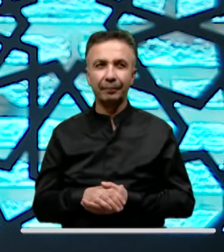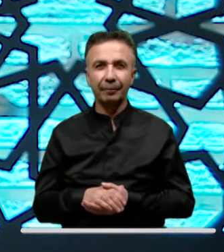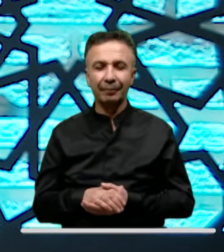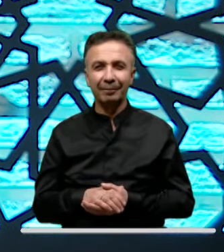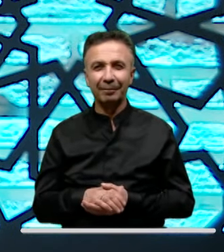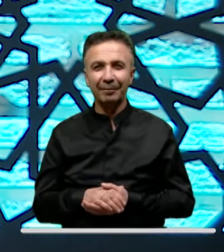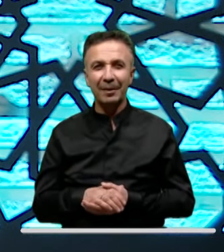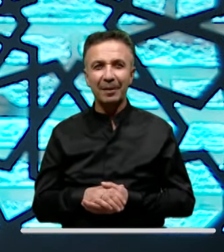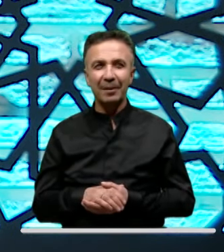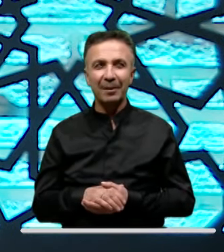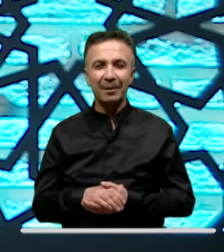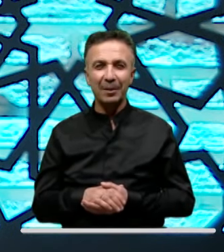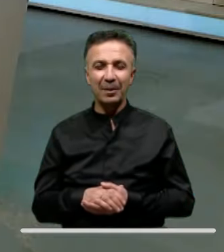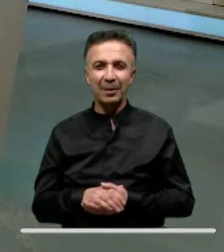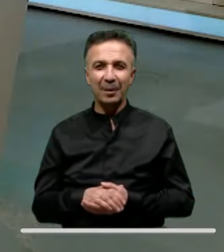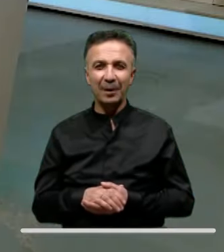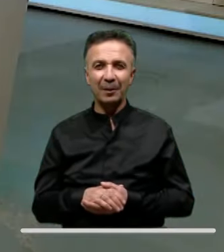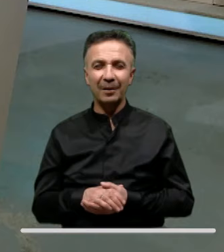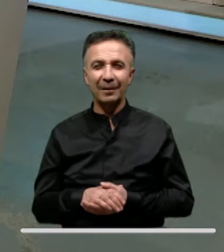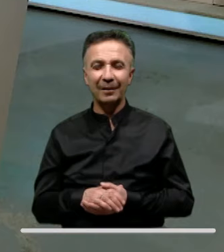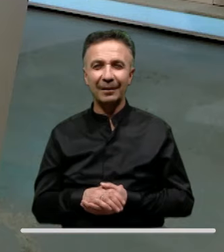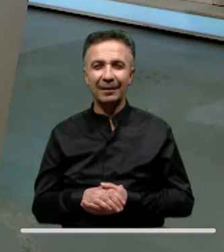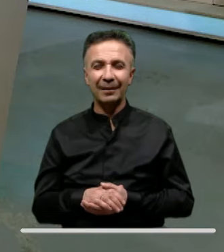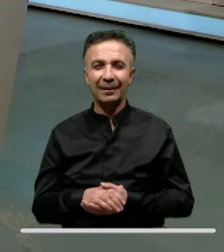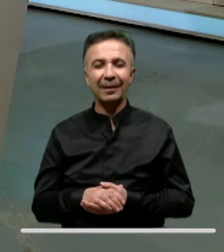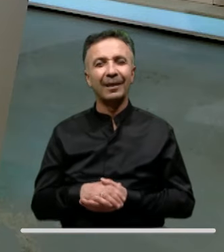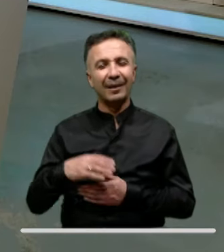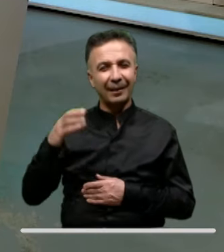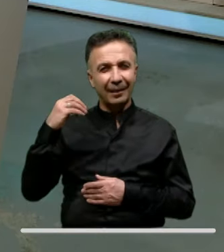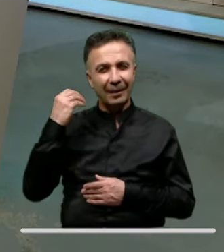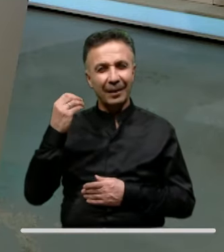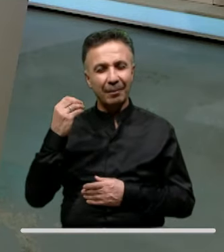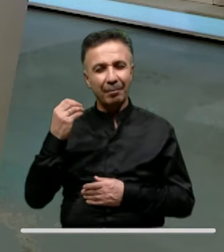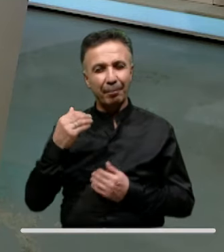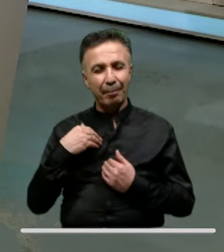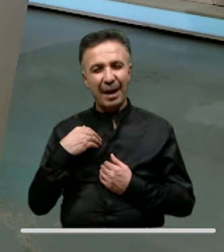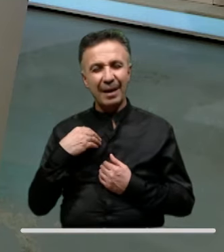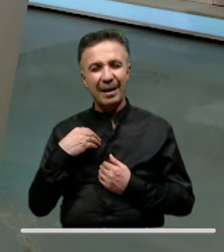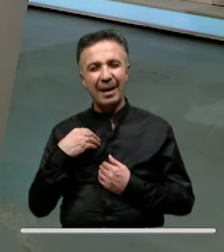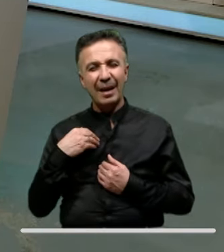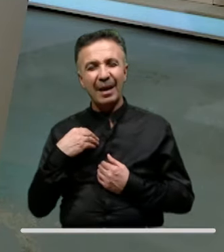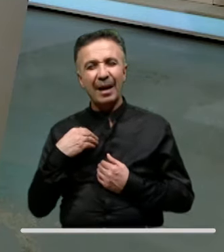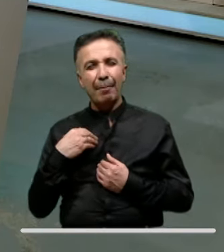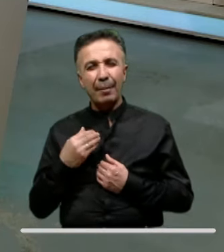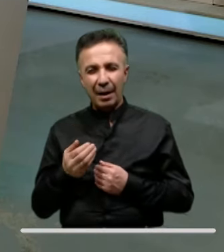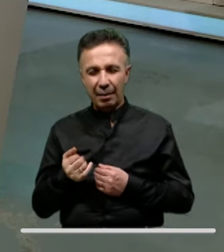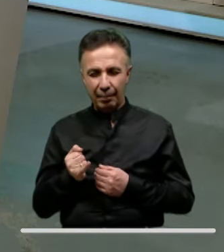Sizden de. Evet dinliyoruz. Hocam benim şimdi ben prostat hastasıyım. Oruçla